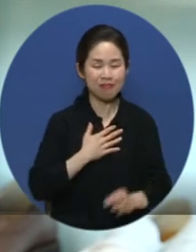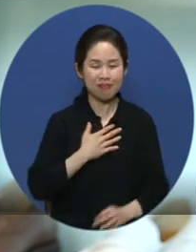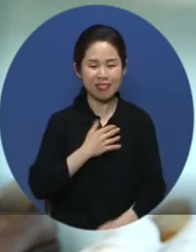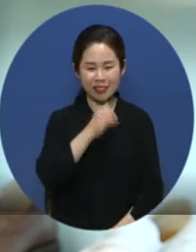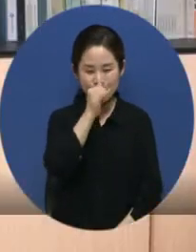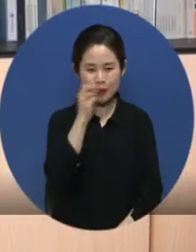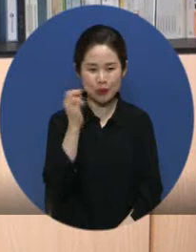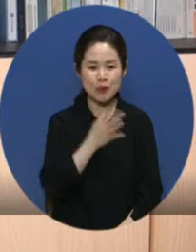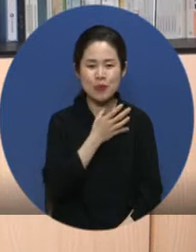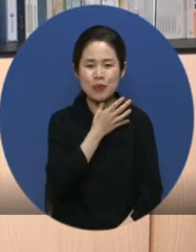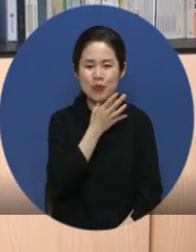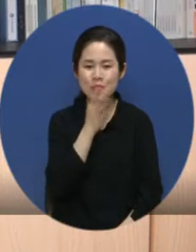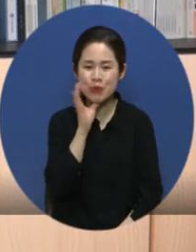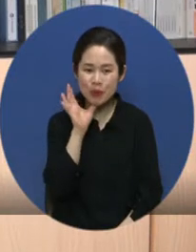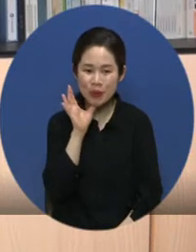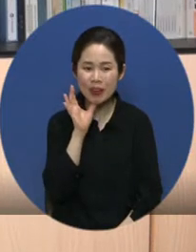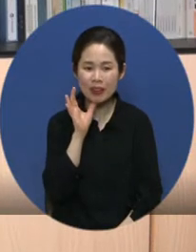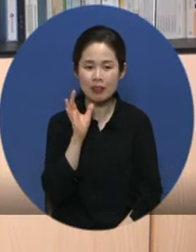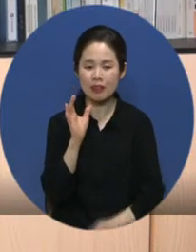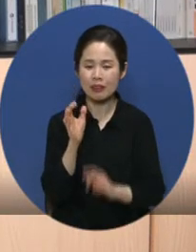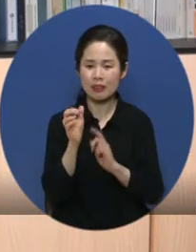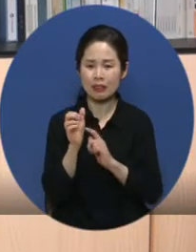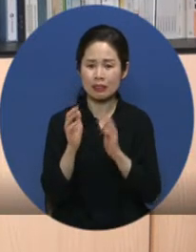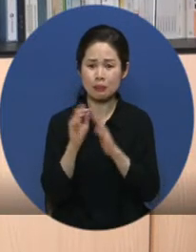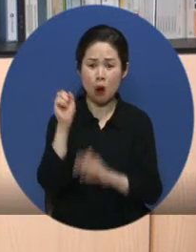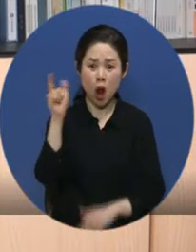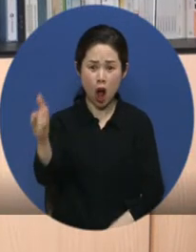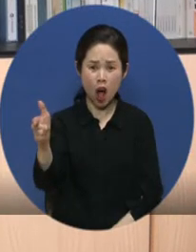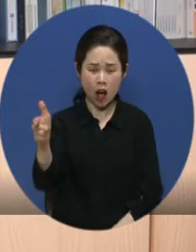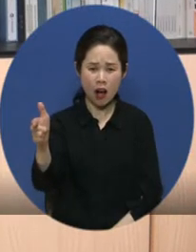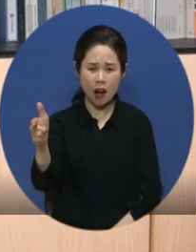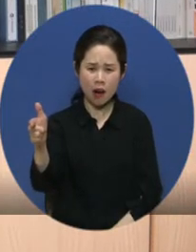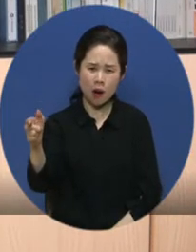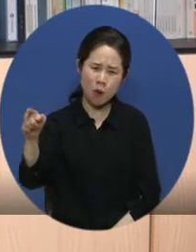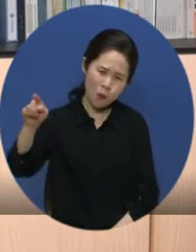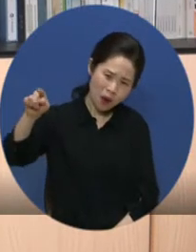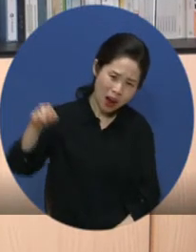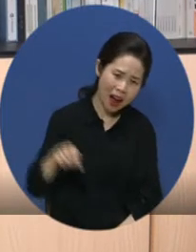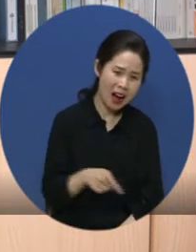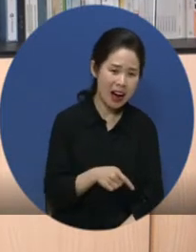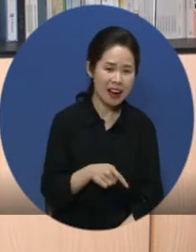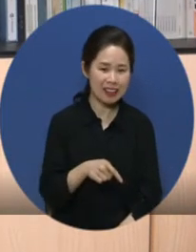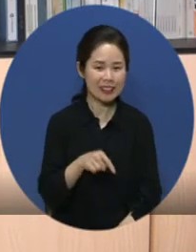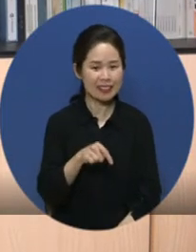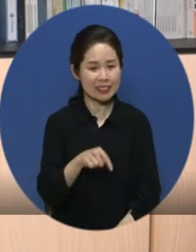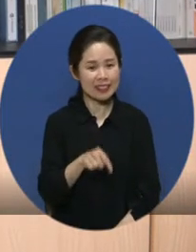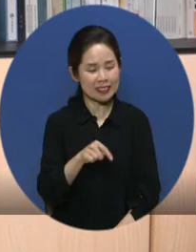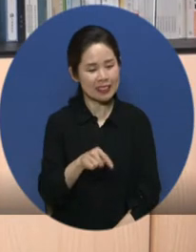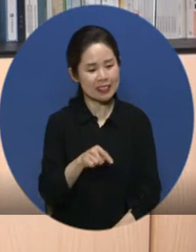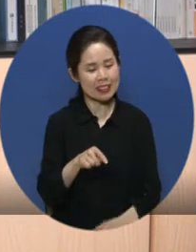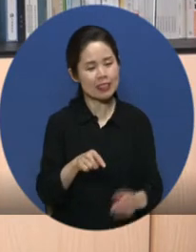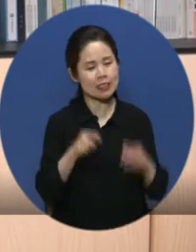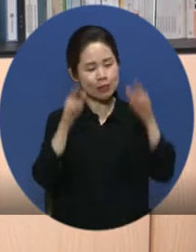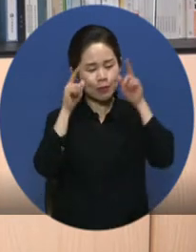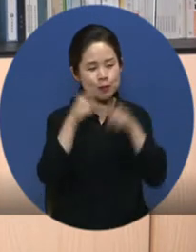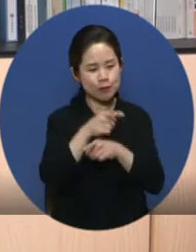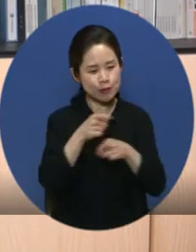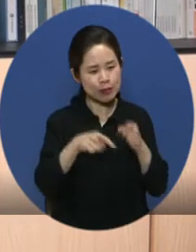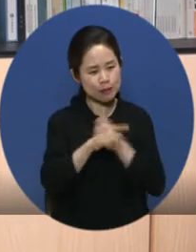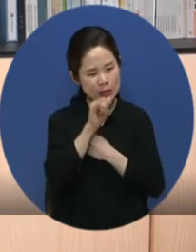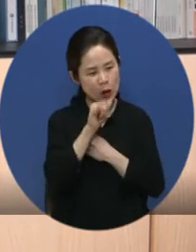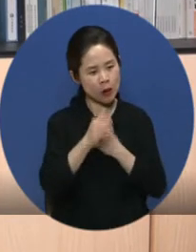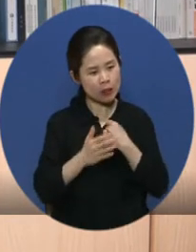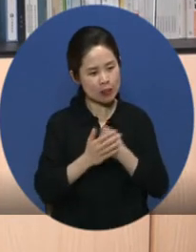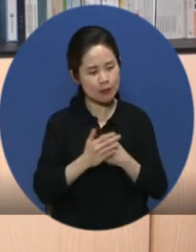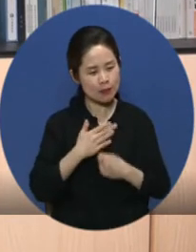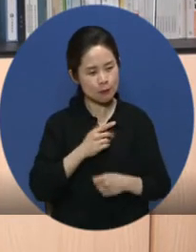어르신께서 굉장히 먼 길을 오셔갖고 의미 있는 구두니까 꼭 내가 신어야